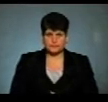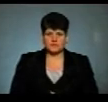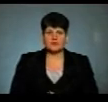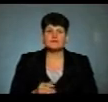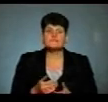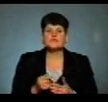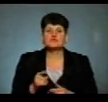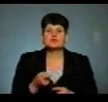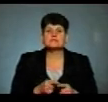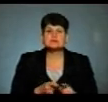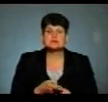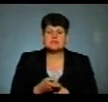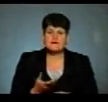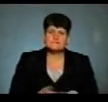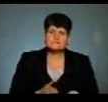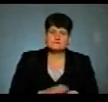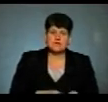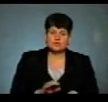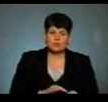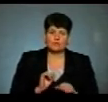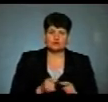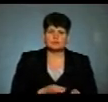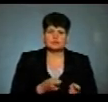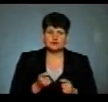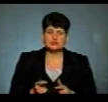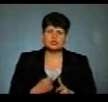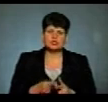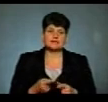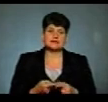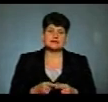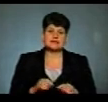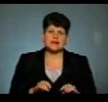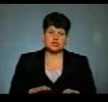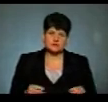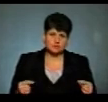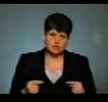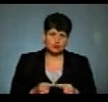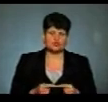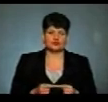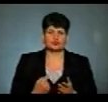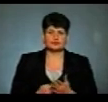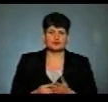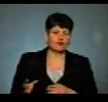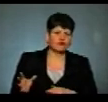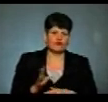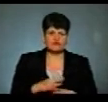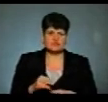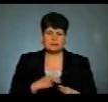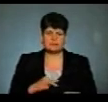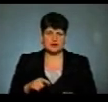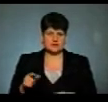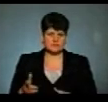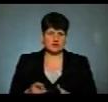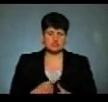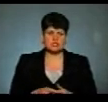може залежати, так? Чи важко хворих таки можуть перевезти? Чи це рішення вже таке чітке і доведене до всіх працівників? Чи це, в